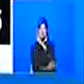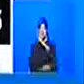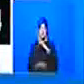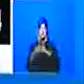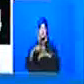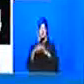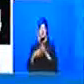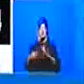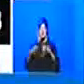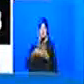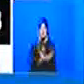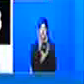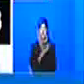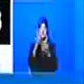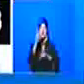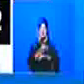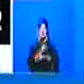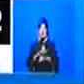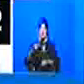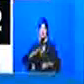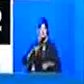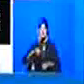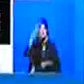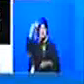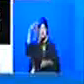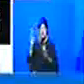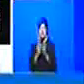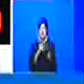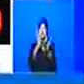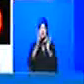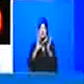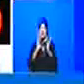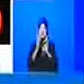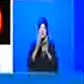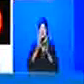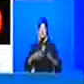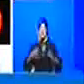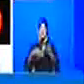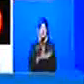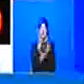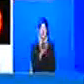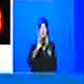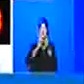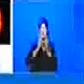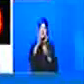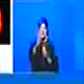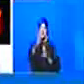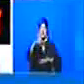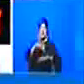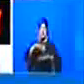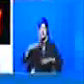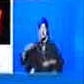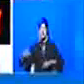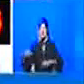saatnya bersama-sama kita kerja bersama untuk menjadikan Jawa Timur nomor satu di Indonesia. Kita berharap